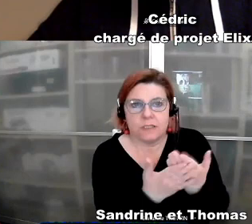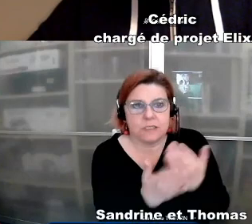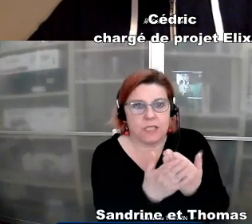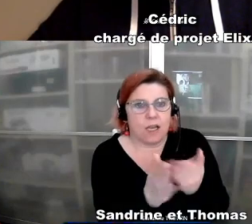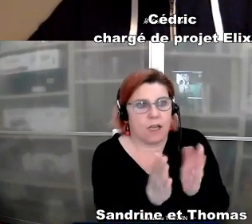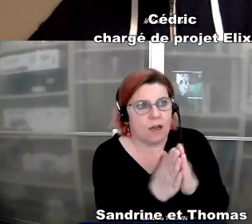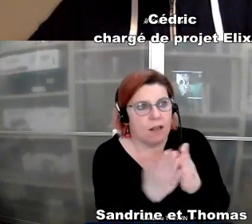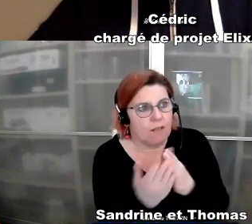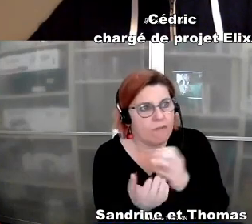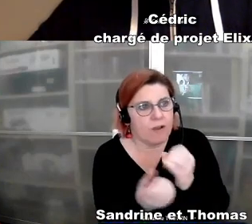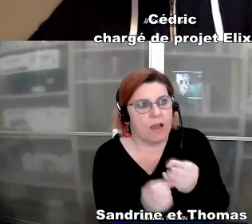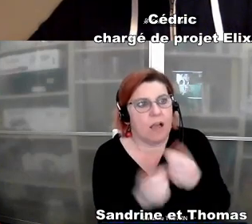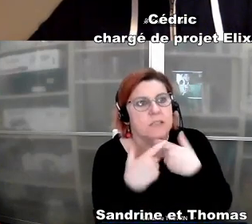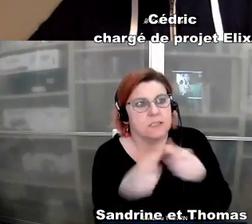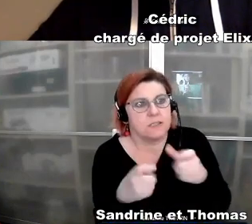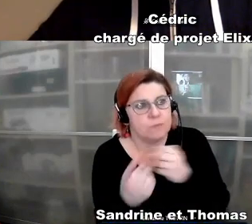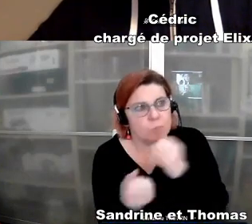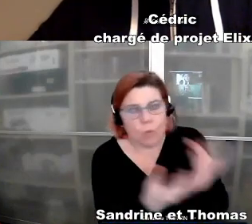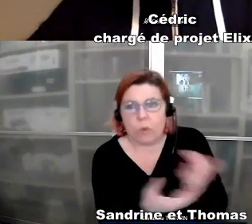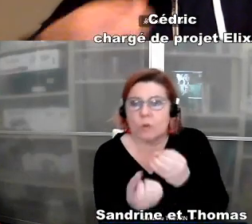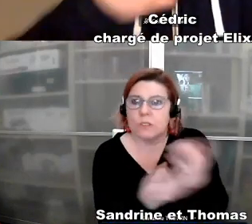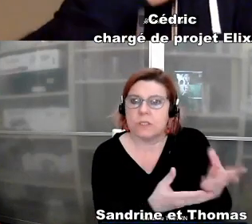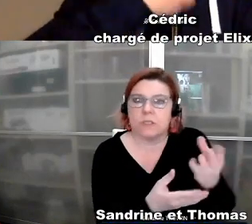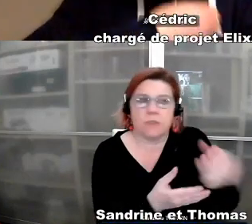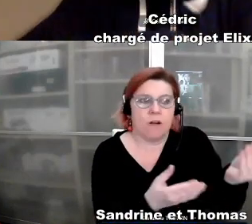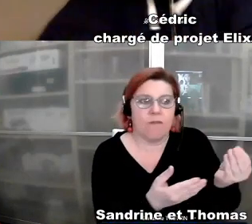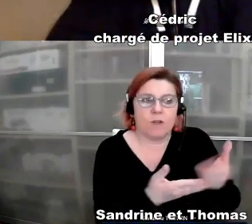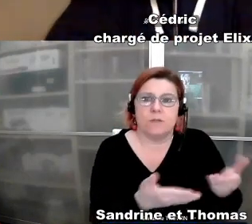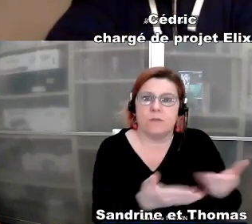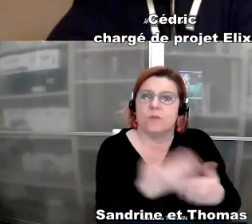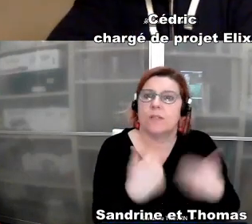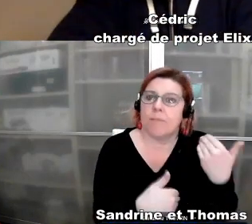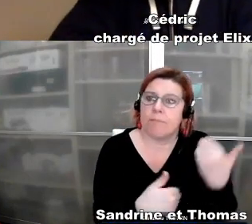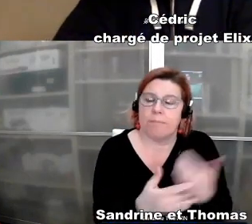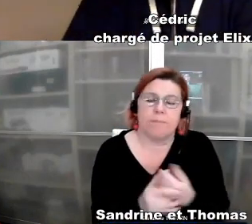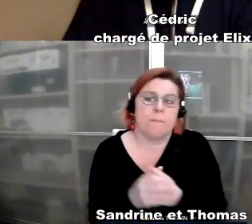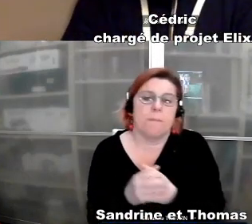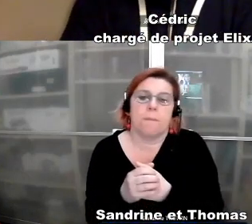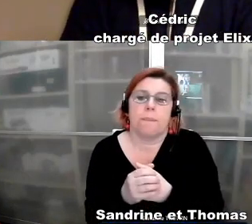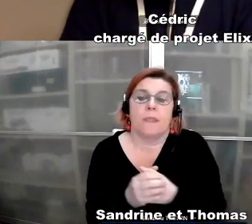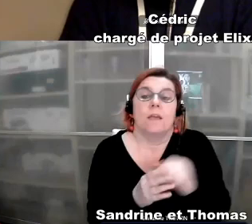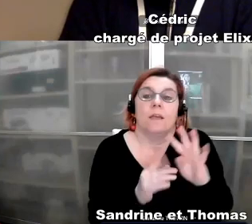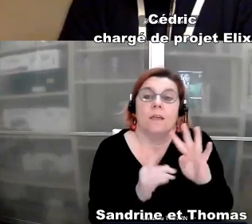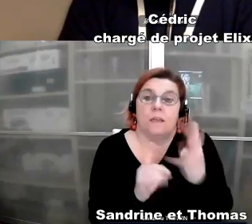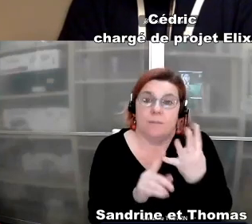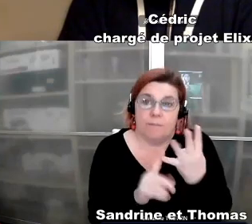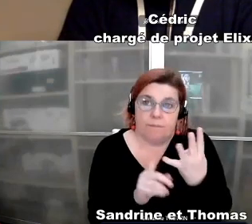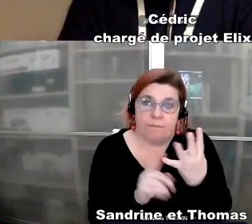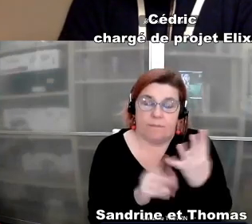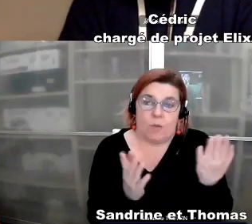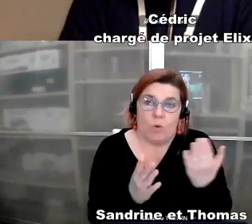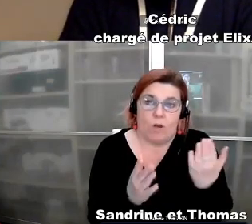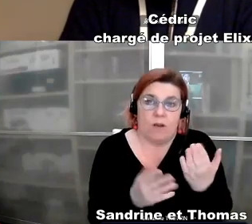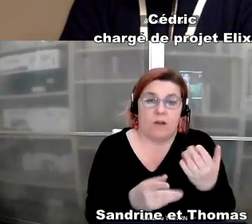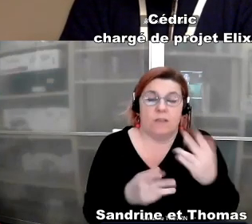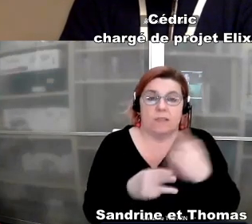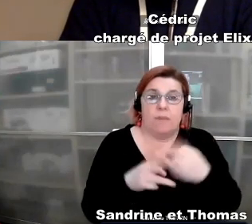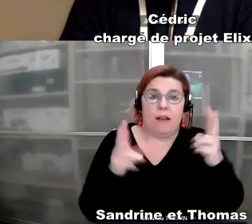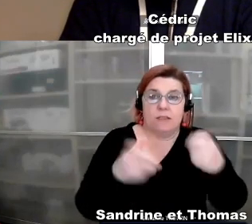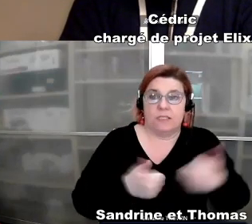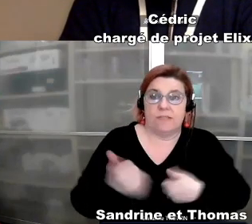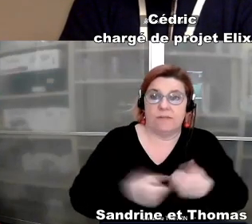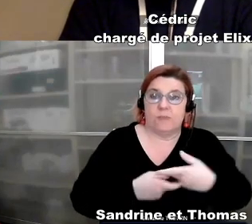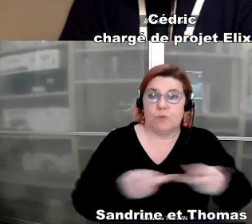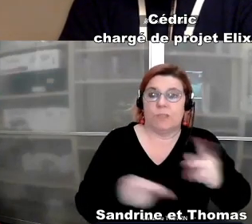ouvrages accessibles aux enfants en situation de handicap. Et ensuite, on a un quatrième programme, hein, qui sont les services publics numériques